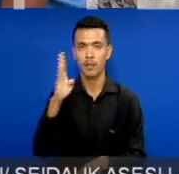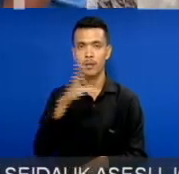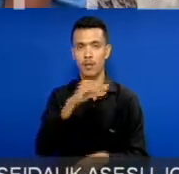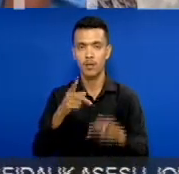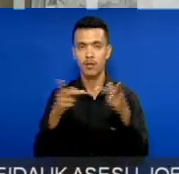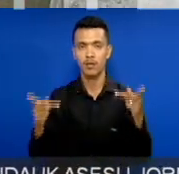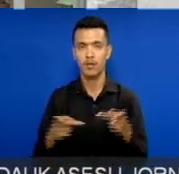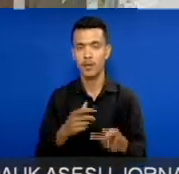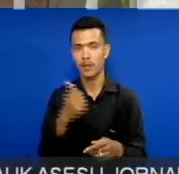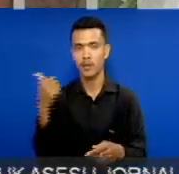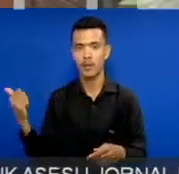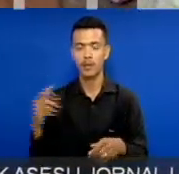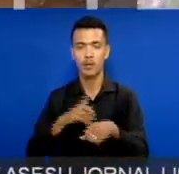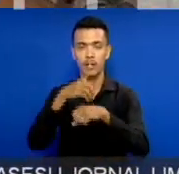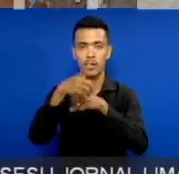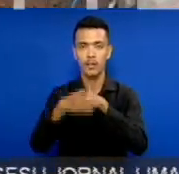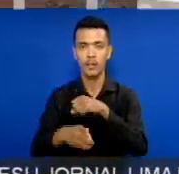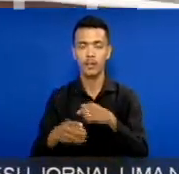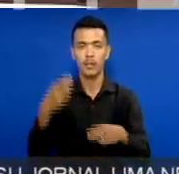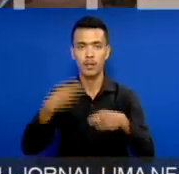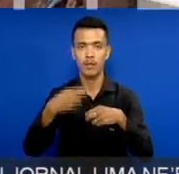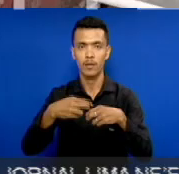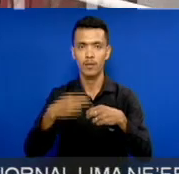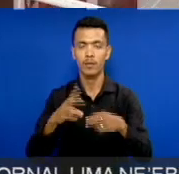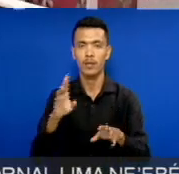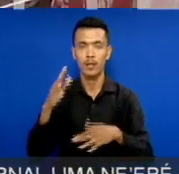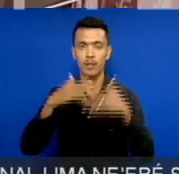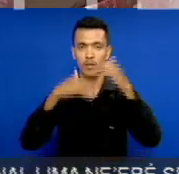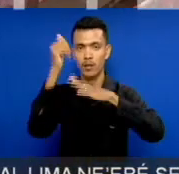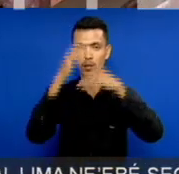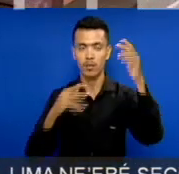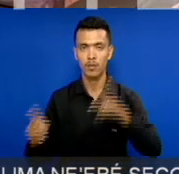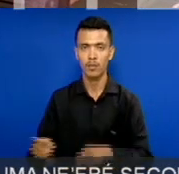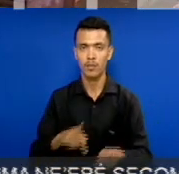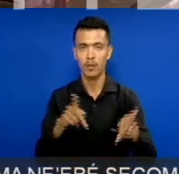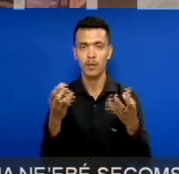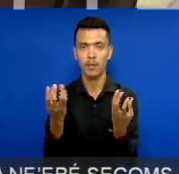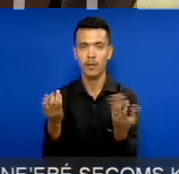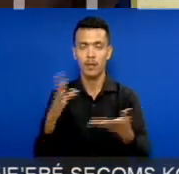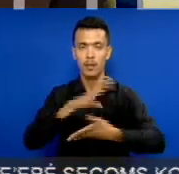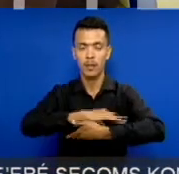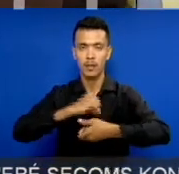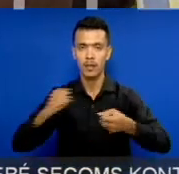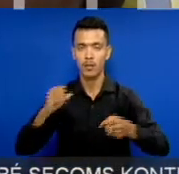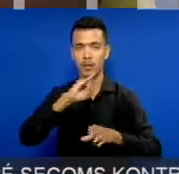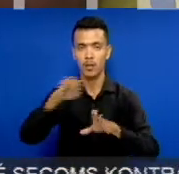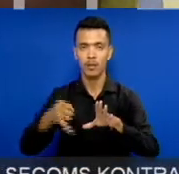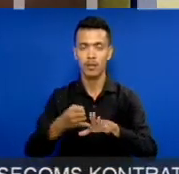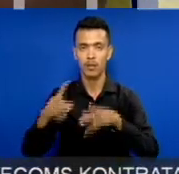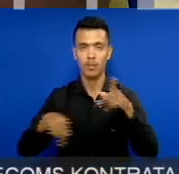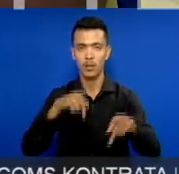Selutan. Desastre natural ne, afeta ba infraestrutura publica bara ketang estragos, inclui comunidade ne hela